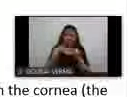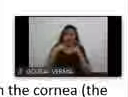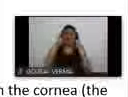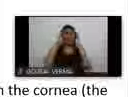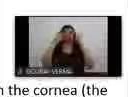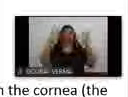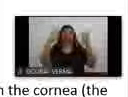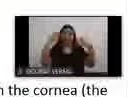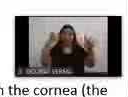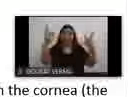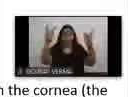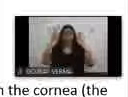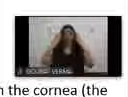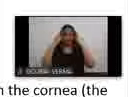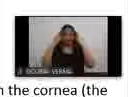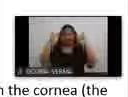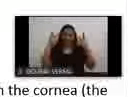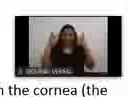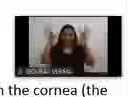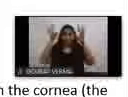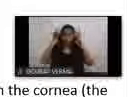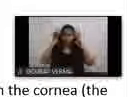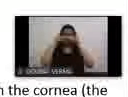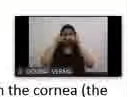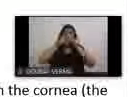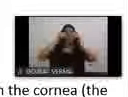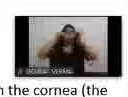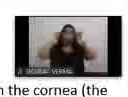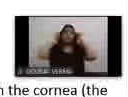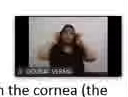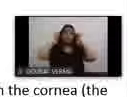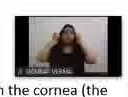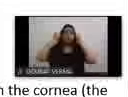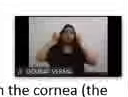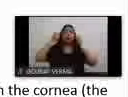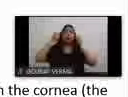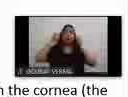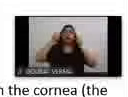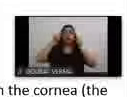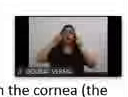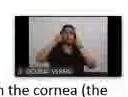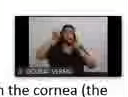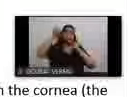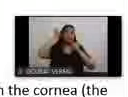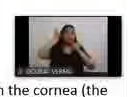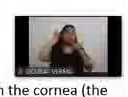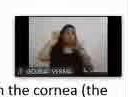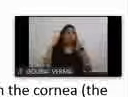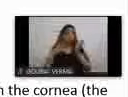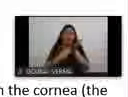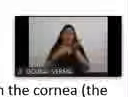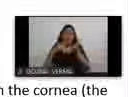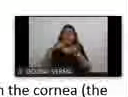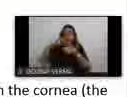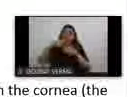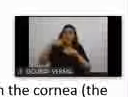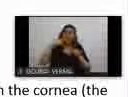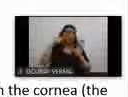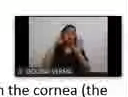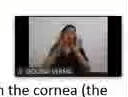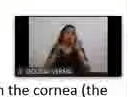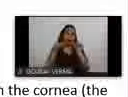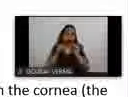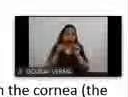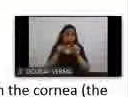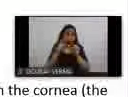जो हम देख रहे हैं, जो इमेज आएगा ये इन्वर्टेड होगा. वंस इट रीचेस द रेटिना विल गिव द सिग्नल टू